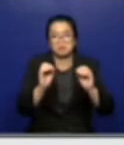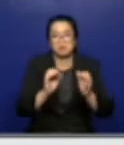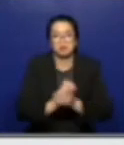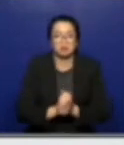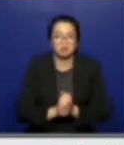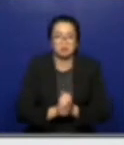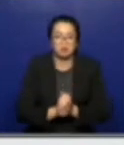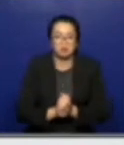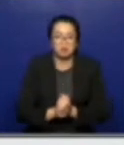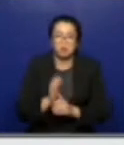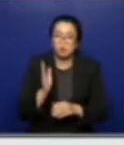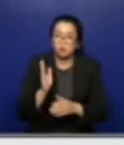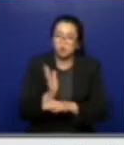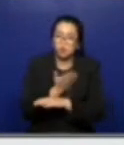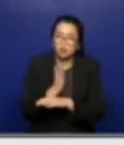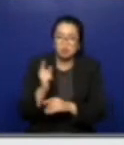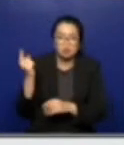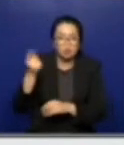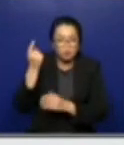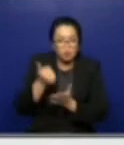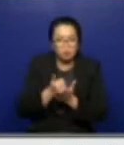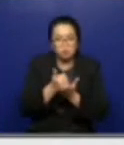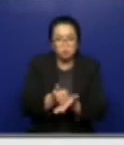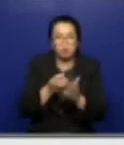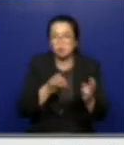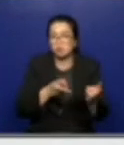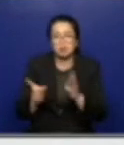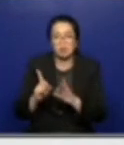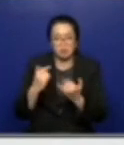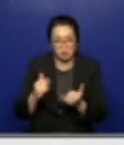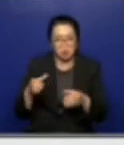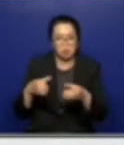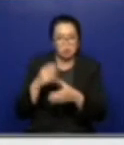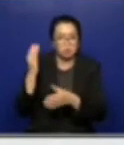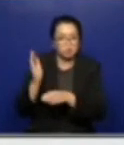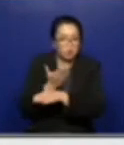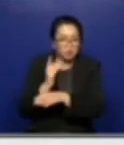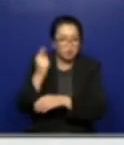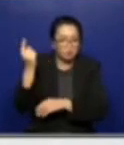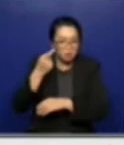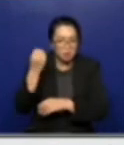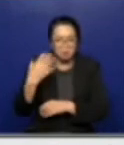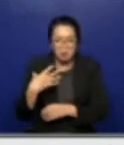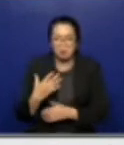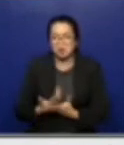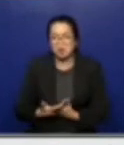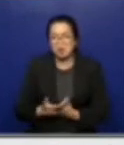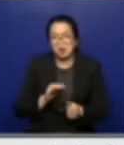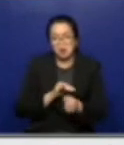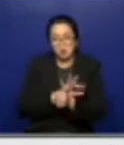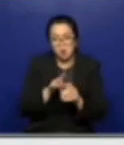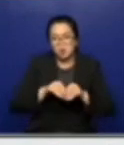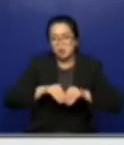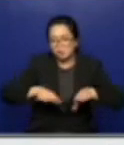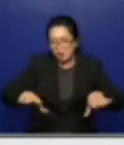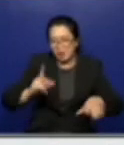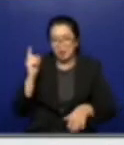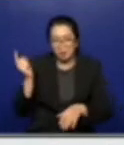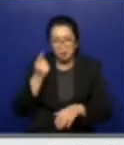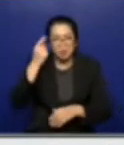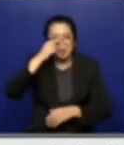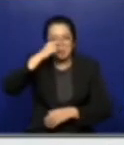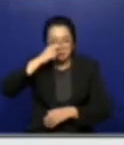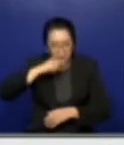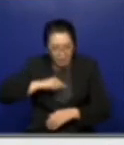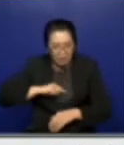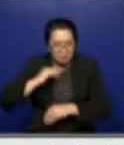ะช่วยธุรกิจท่องเที่ยวอย่างไรตอนนี้ธุรกิจท่องเที่ยวกำลังจะตายนะครับท่านบอกว่าหลังโควิดธุรกิจจะฟื้นหลังโควิดธุรกิจท่องเที่ยวไทยเราตาย